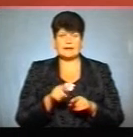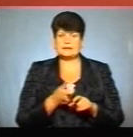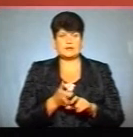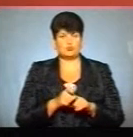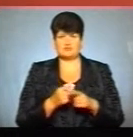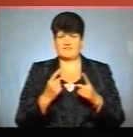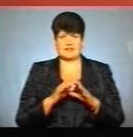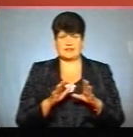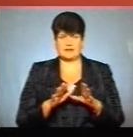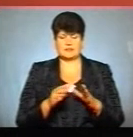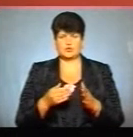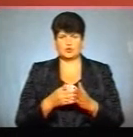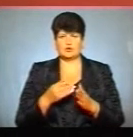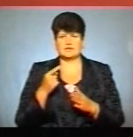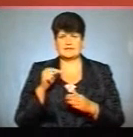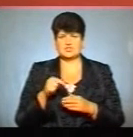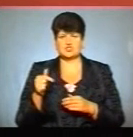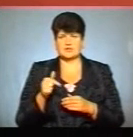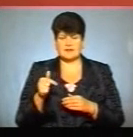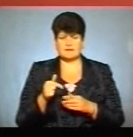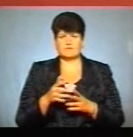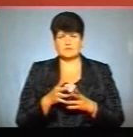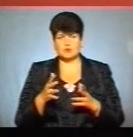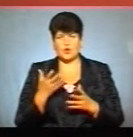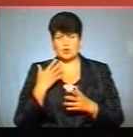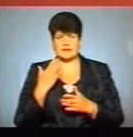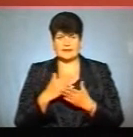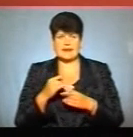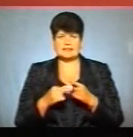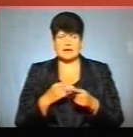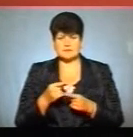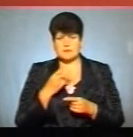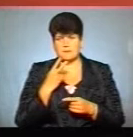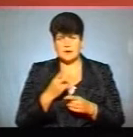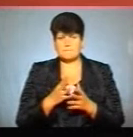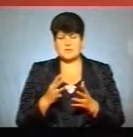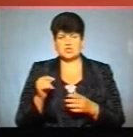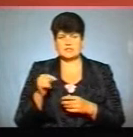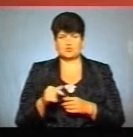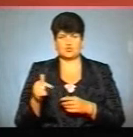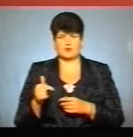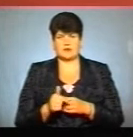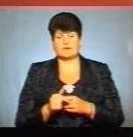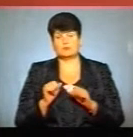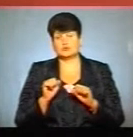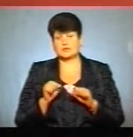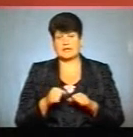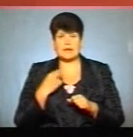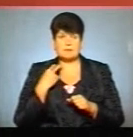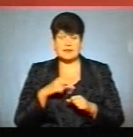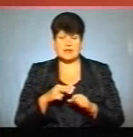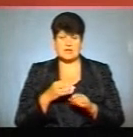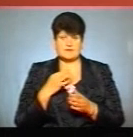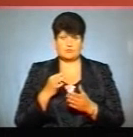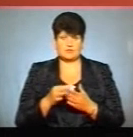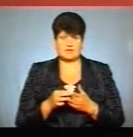велика, я б сказала, до 1000 гривень переважно. Вже коли є наслідки, то бачимо більше 1000 гривень і, ймовірно, кримінальна відповідальність, але,